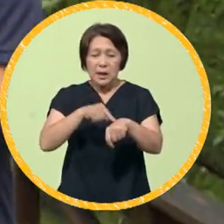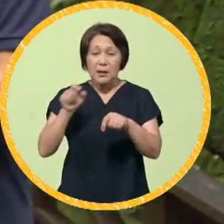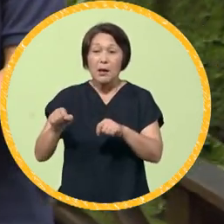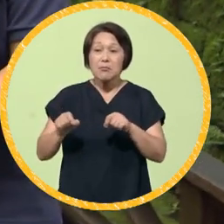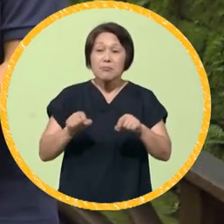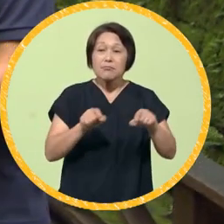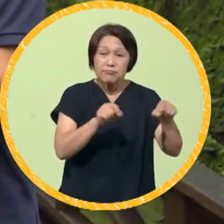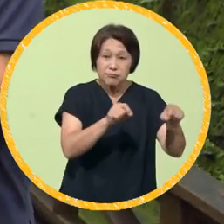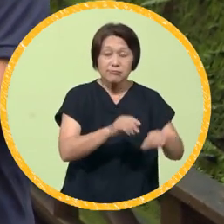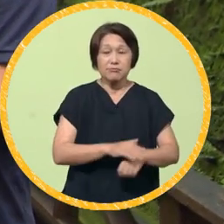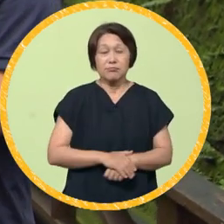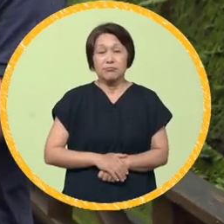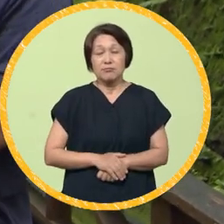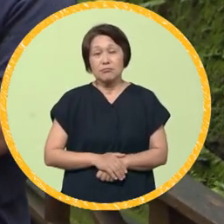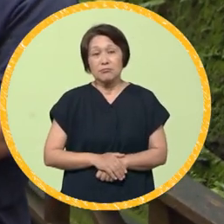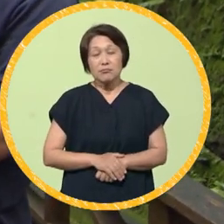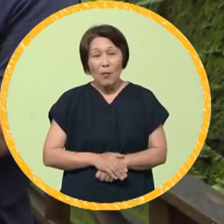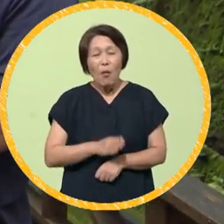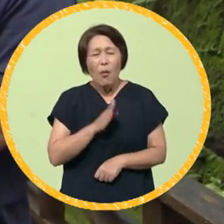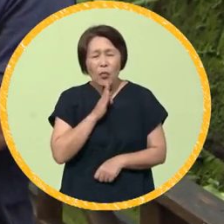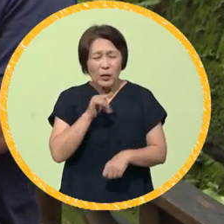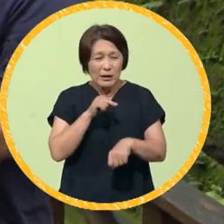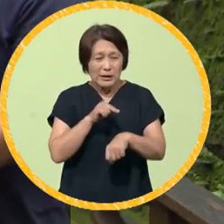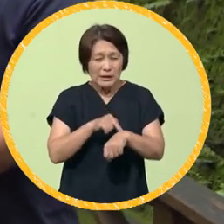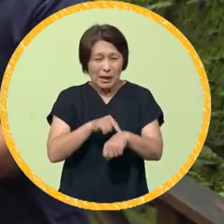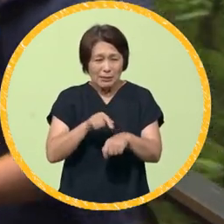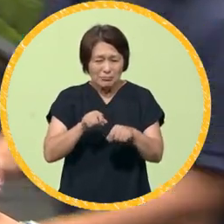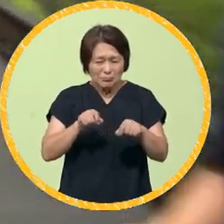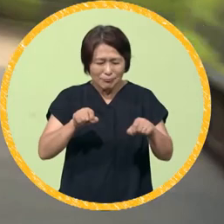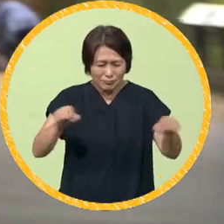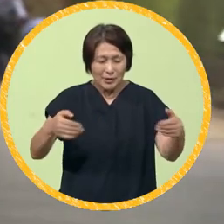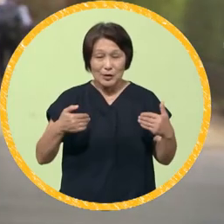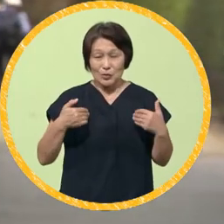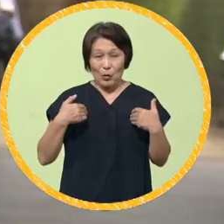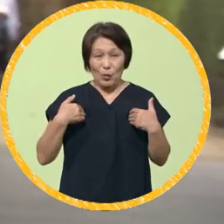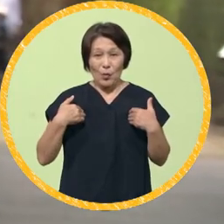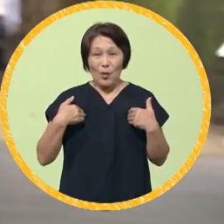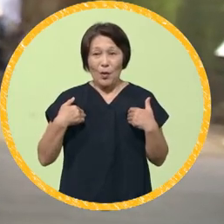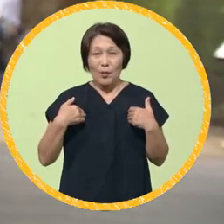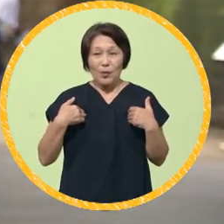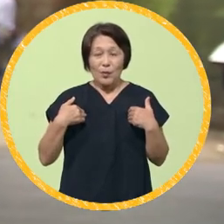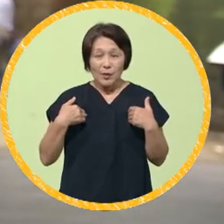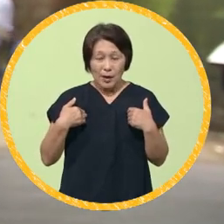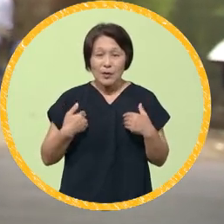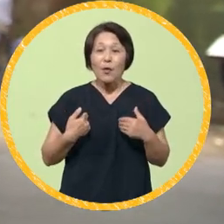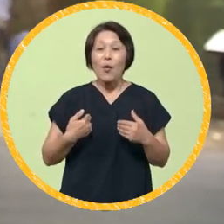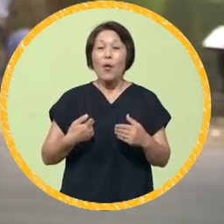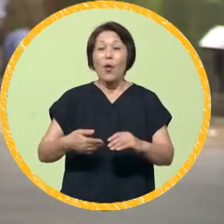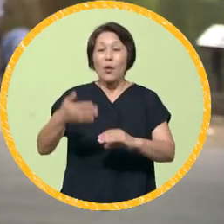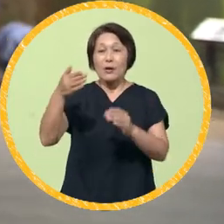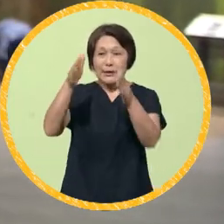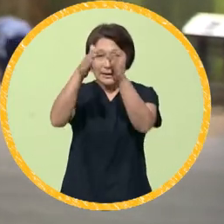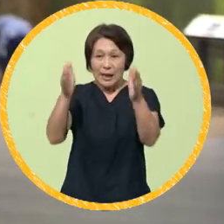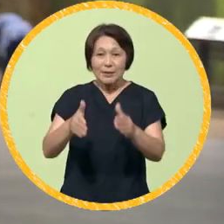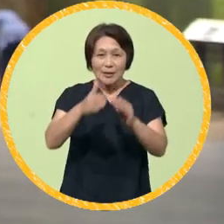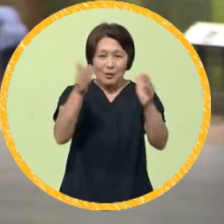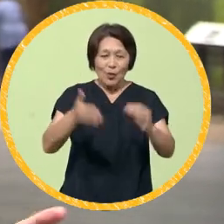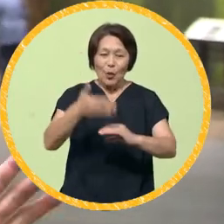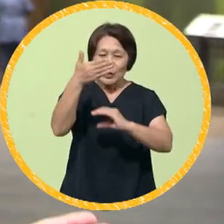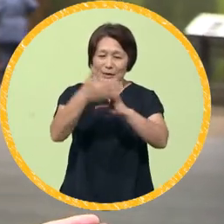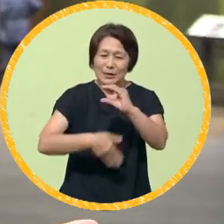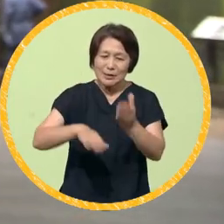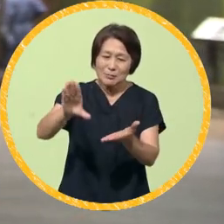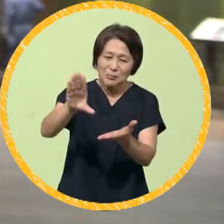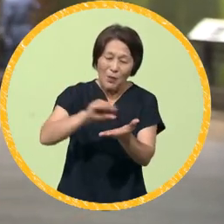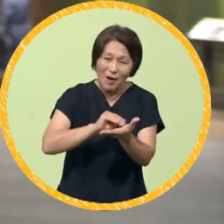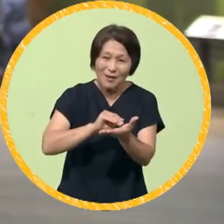ですね、 はい、もう本当に半日がかかっちゃうかもしれないです、う ん う ん、 はい、 あとキャラクターたちと写真も 撮ると、 全員